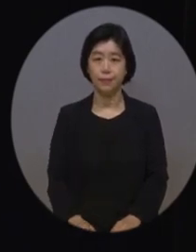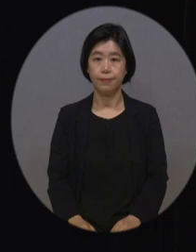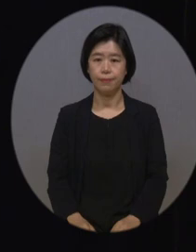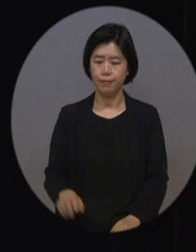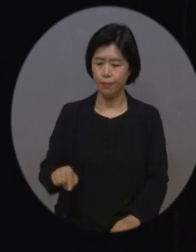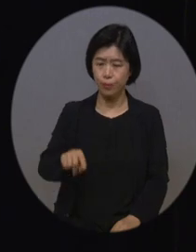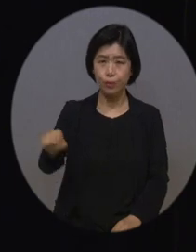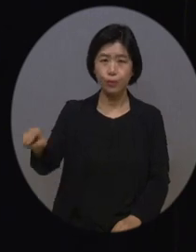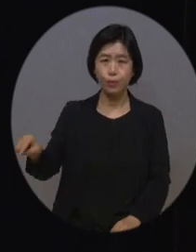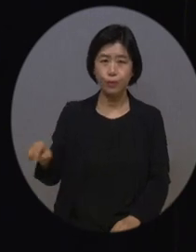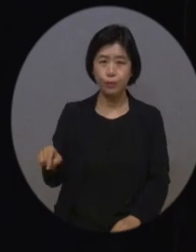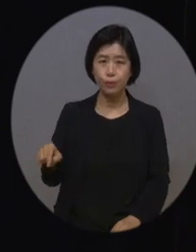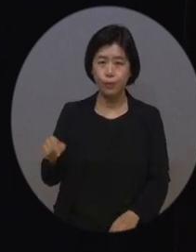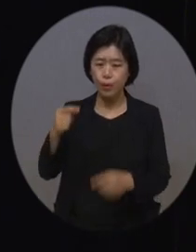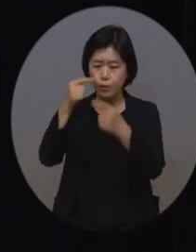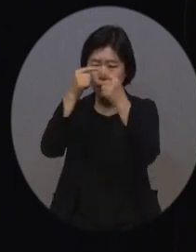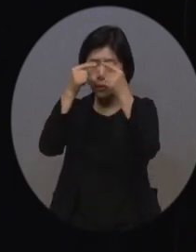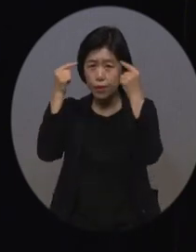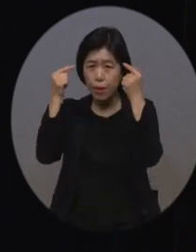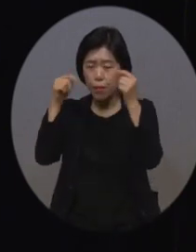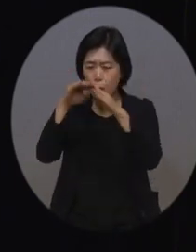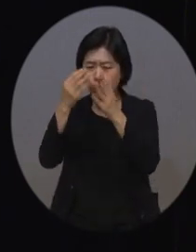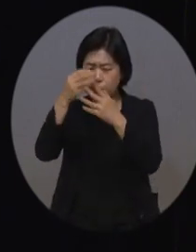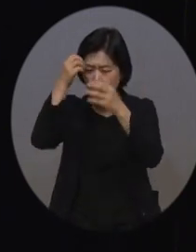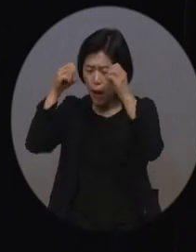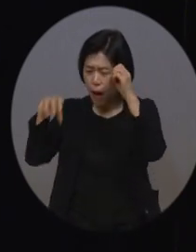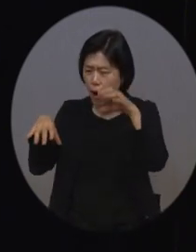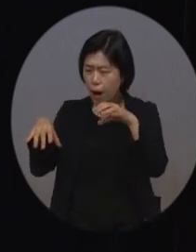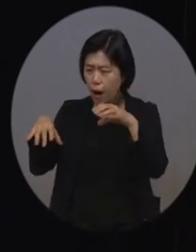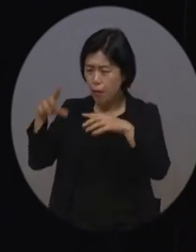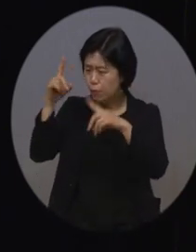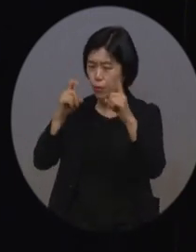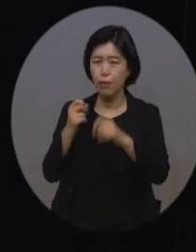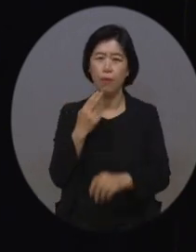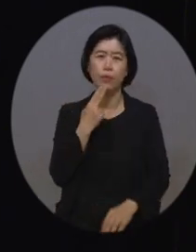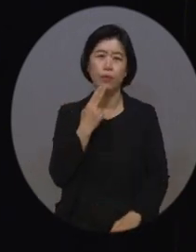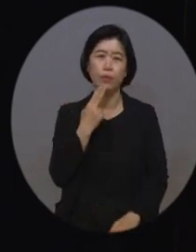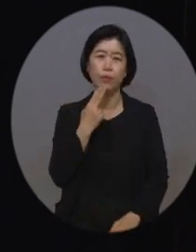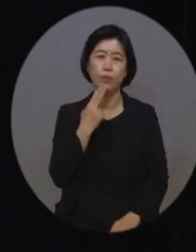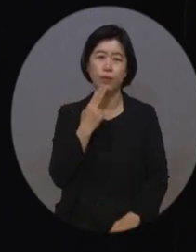그들의 눈썹이 다 빠져 무표정이 되었다.